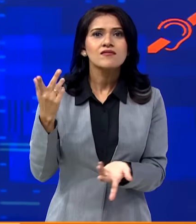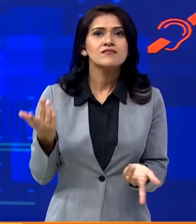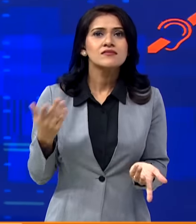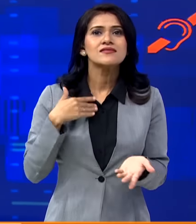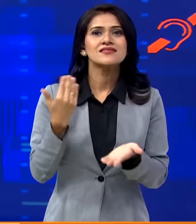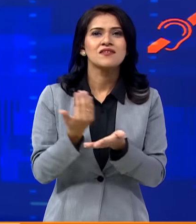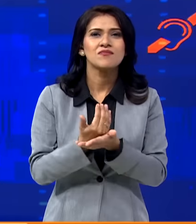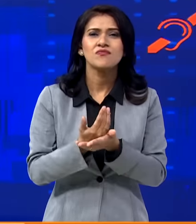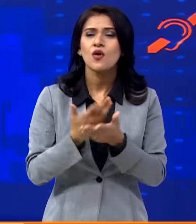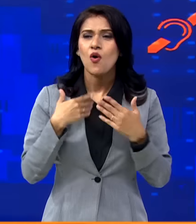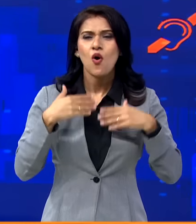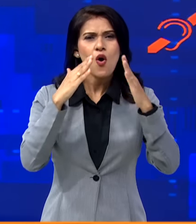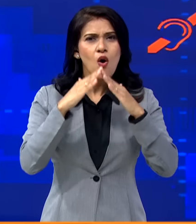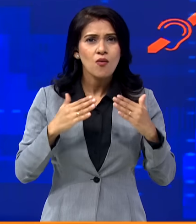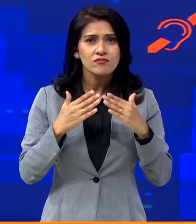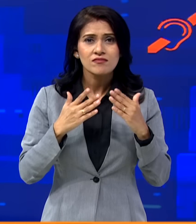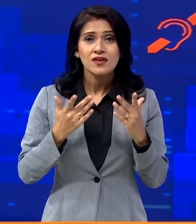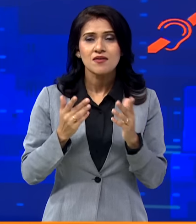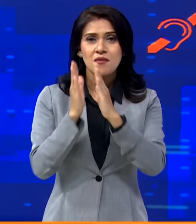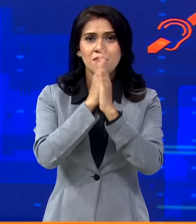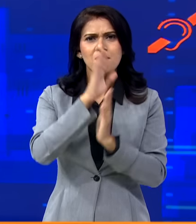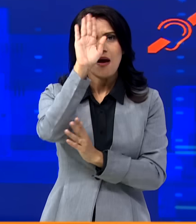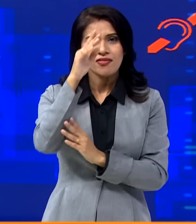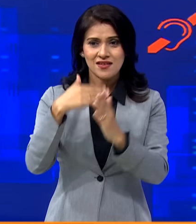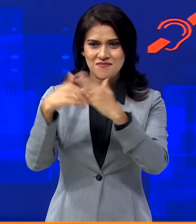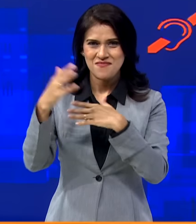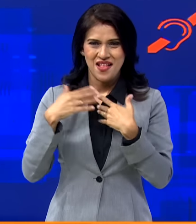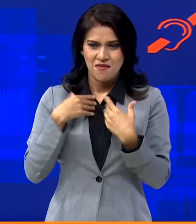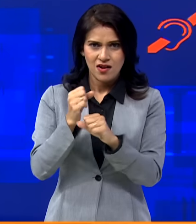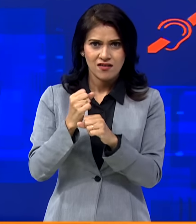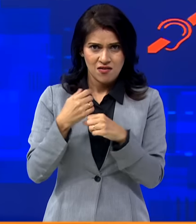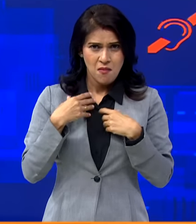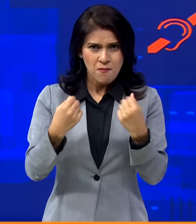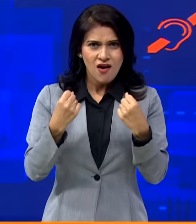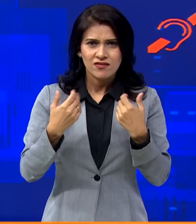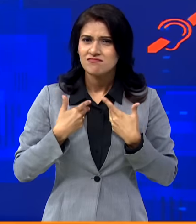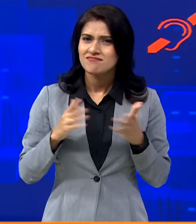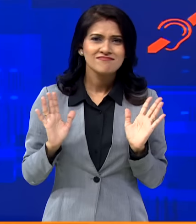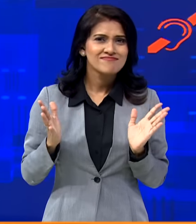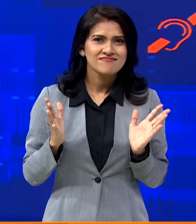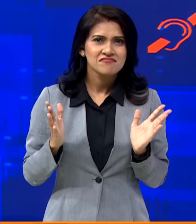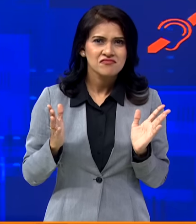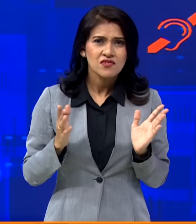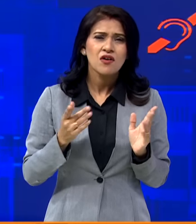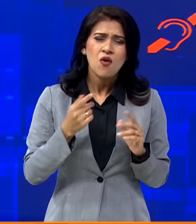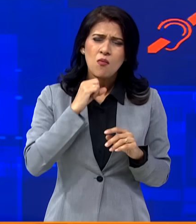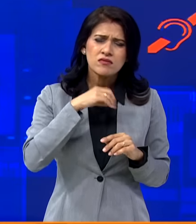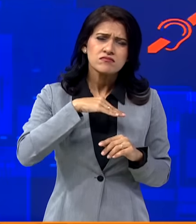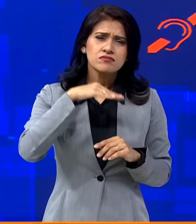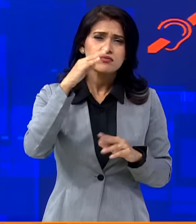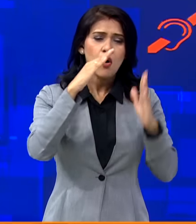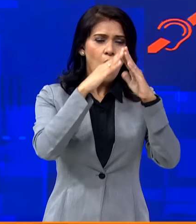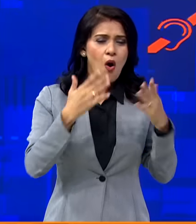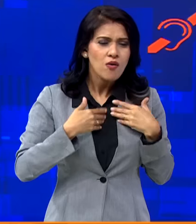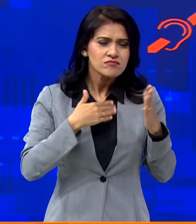अपना घर नहीं बना पाता भगवान का घर बनाने की हैसियत किसकी है भगवान का घर वही बनाता है जिसे भगवान जिससे